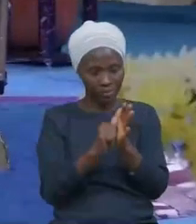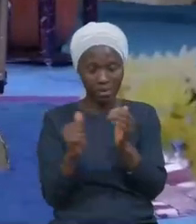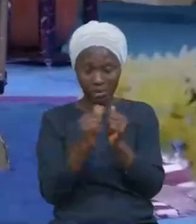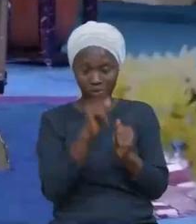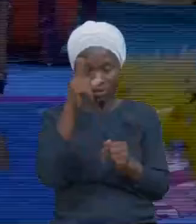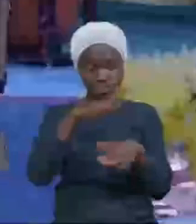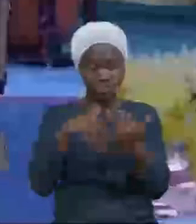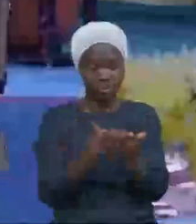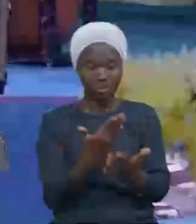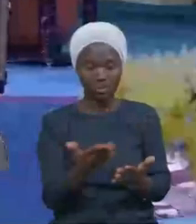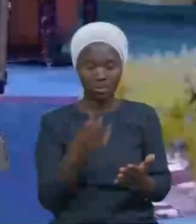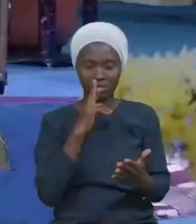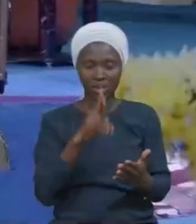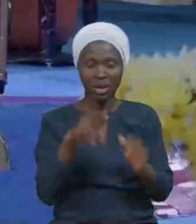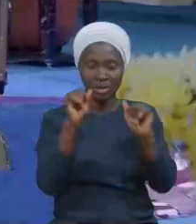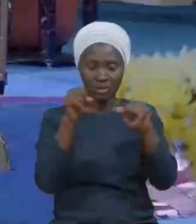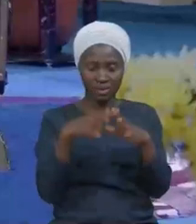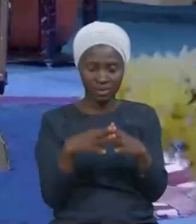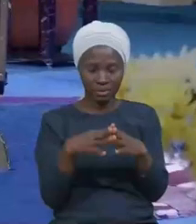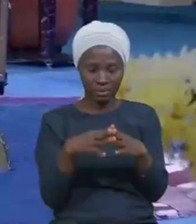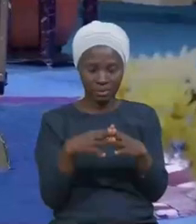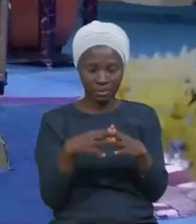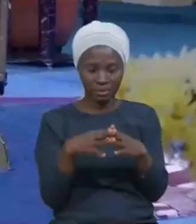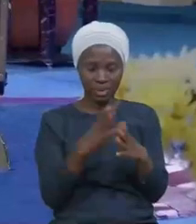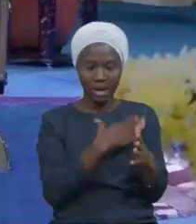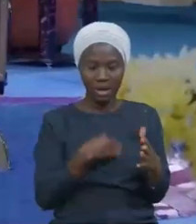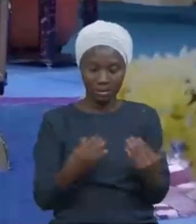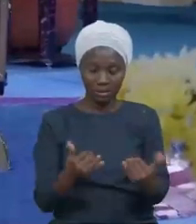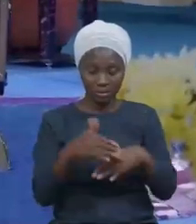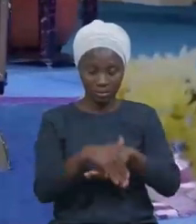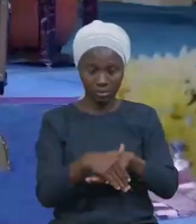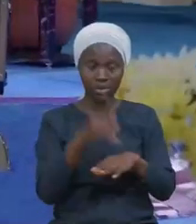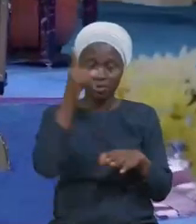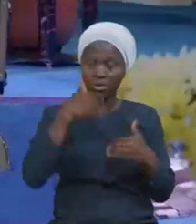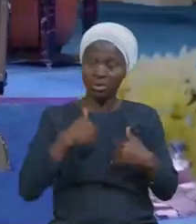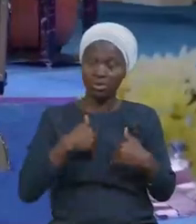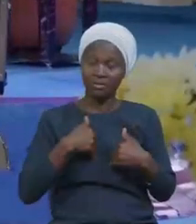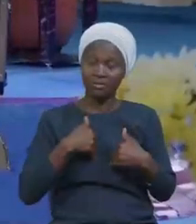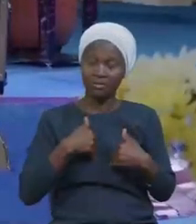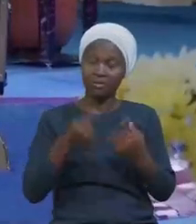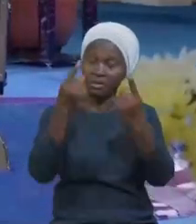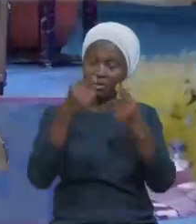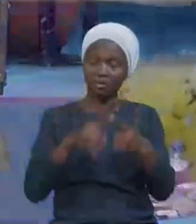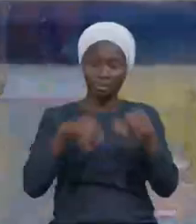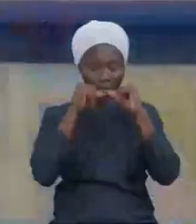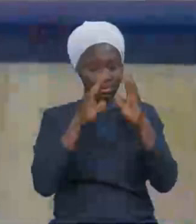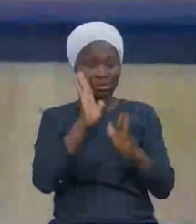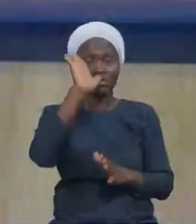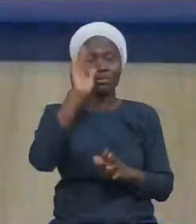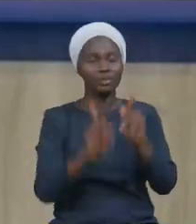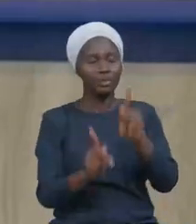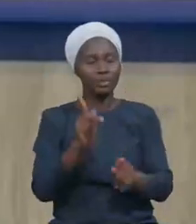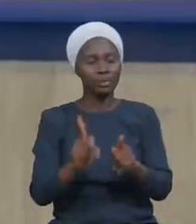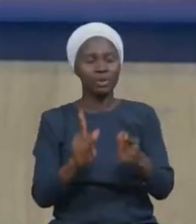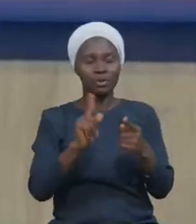tout est possible. Et ce soir, tu es venu bénir ton peuple,